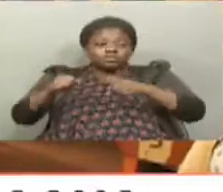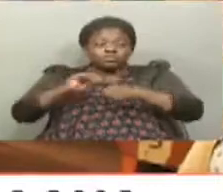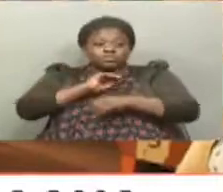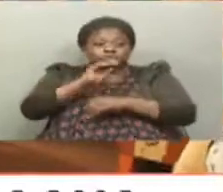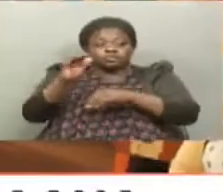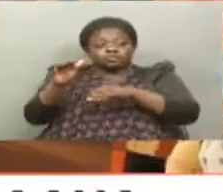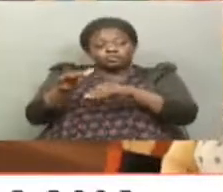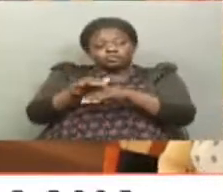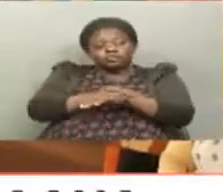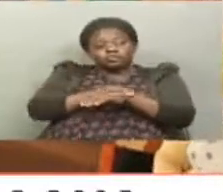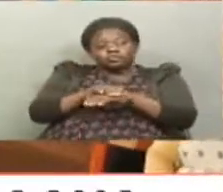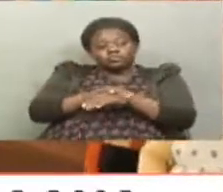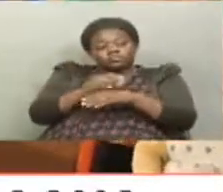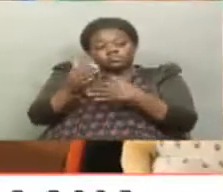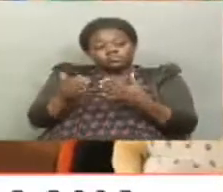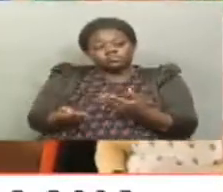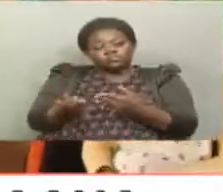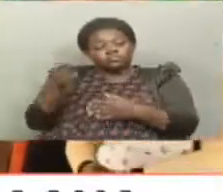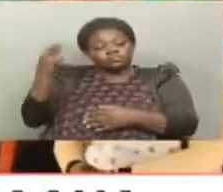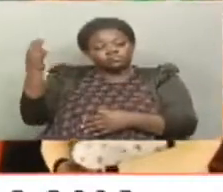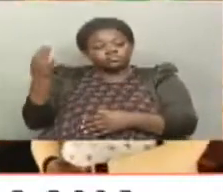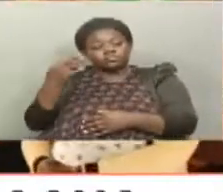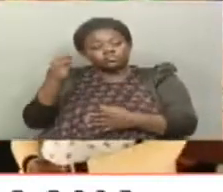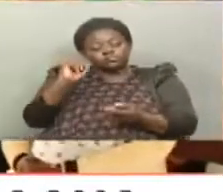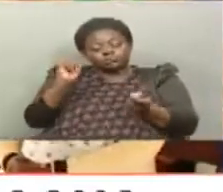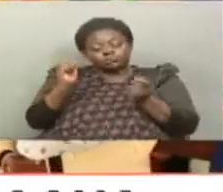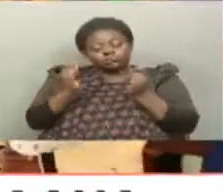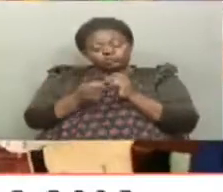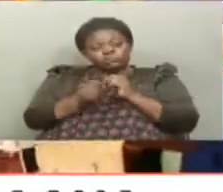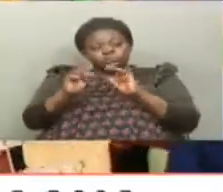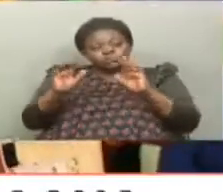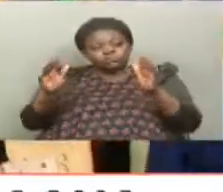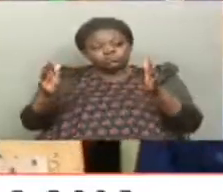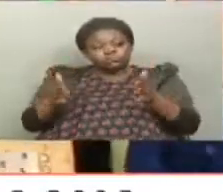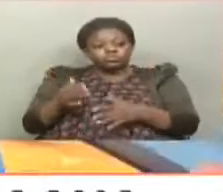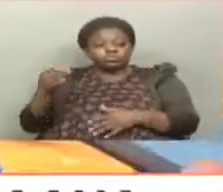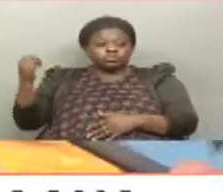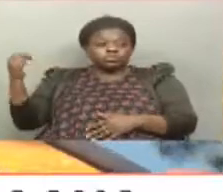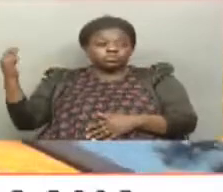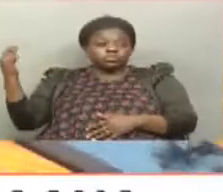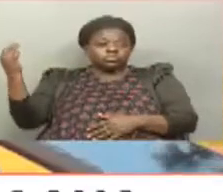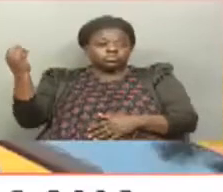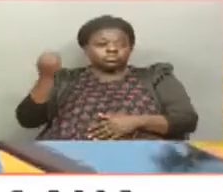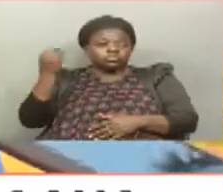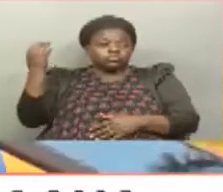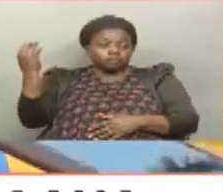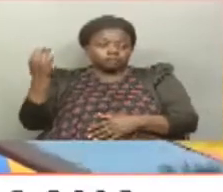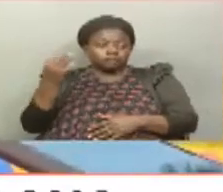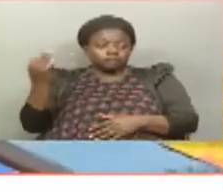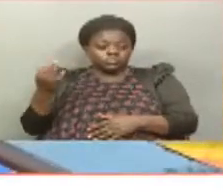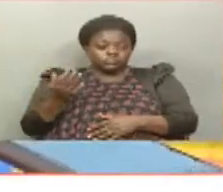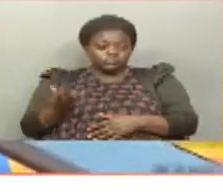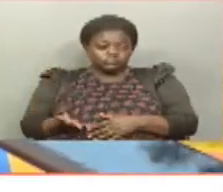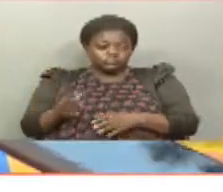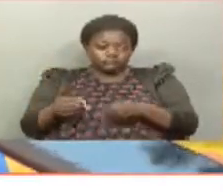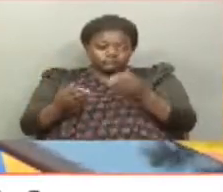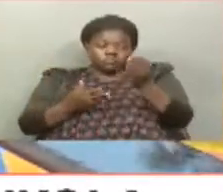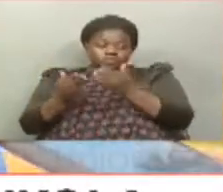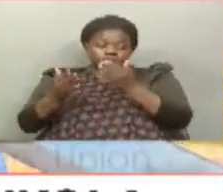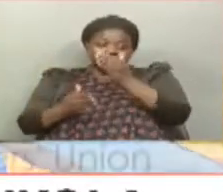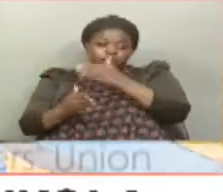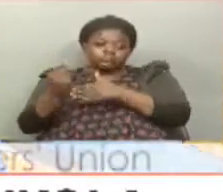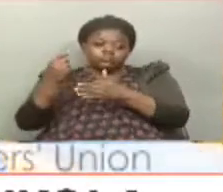Buganda Josephine Kasato abuda abulizi benjiri okukyusa mu ngeri tibajibunyisamu mu kubitu yambako okutukiriza obuweereza bwa Katonda